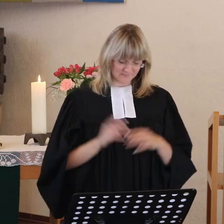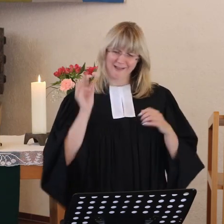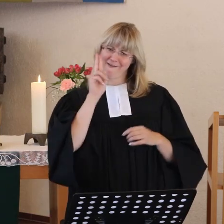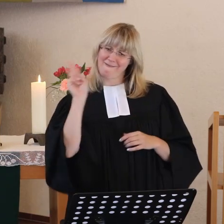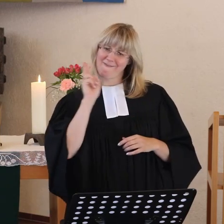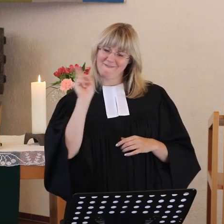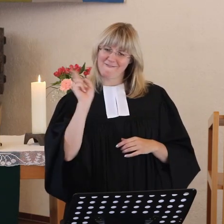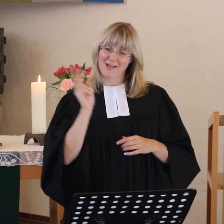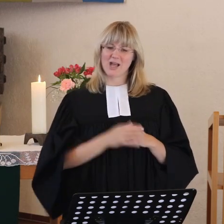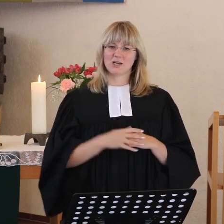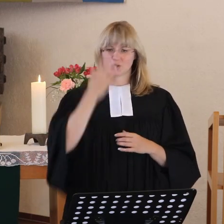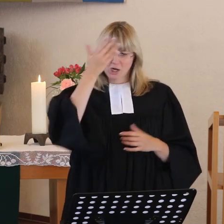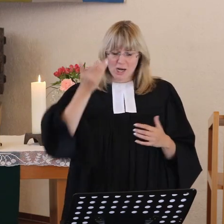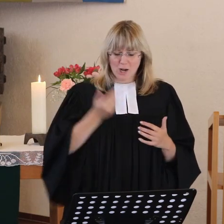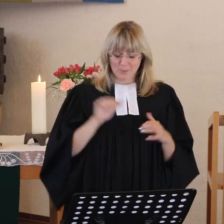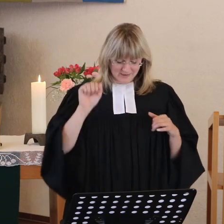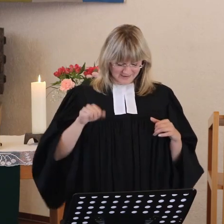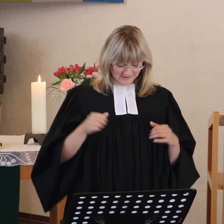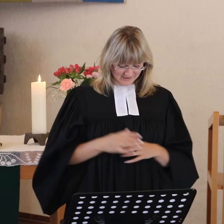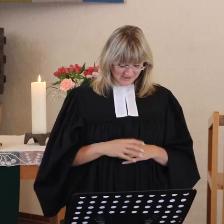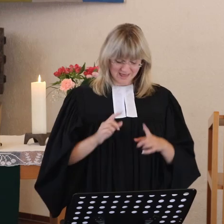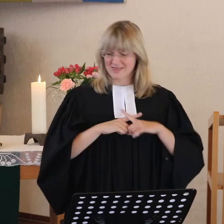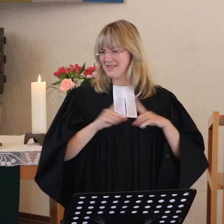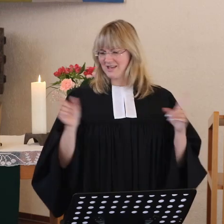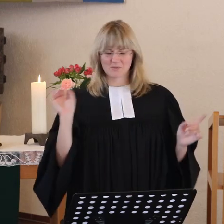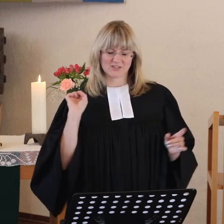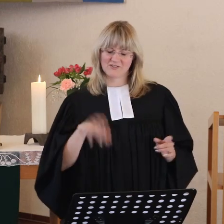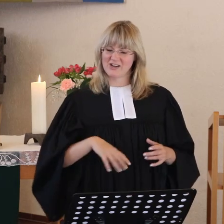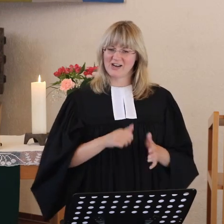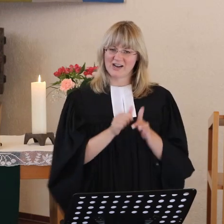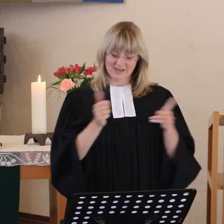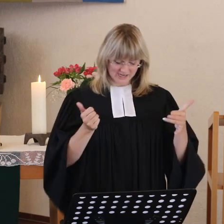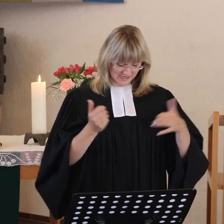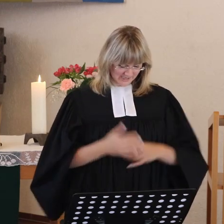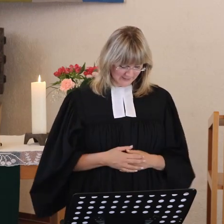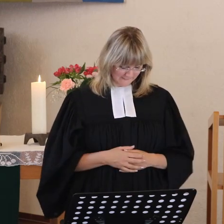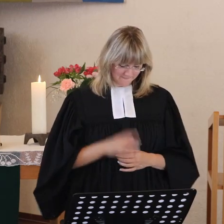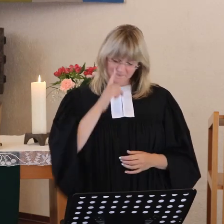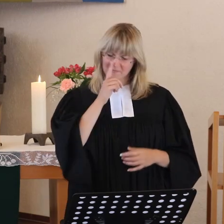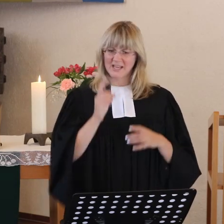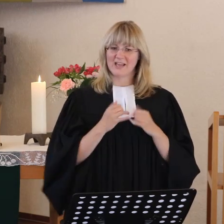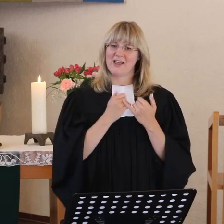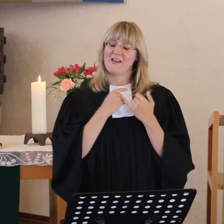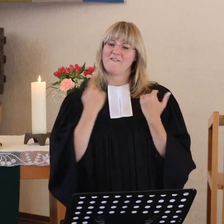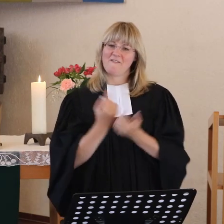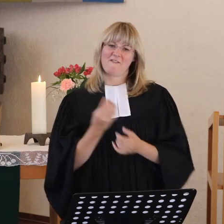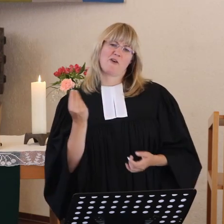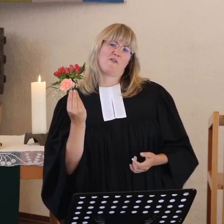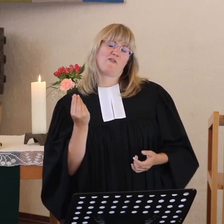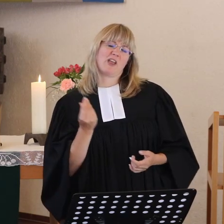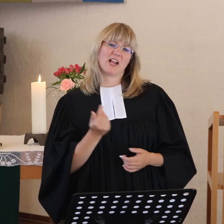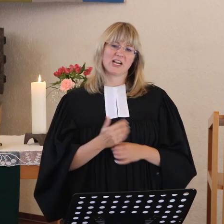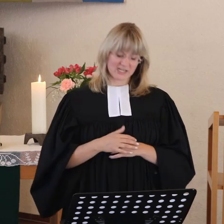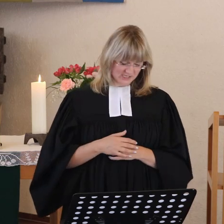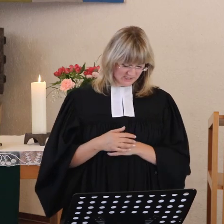nicht aus dem Leben heraus. Wenn man viel besitzt und viel Geld hat, ist man